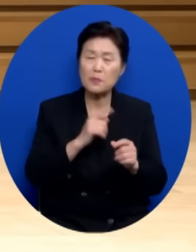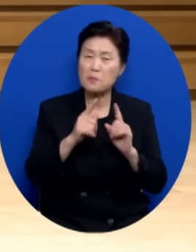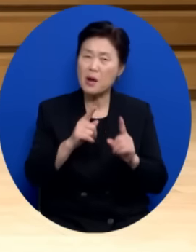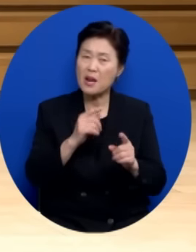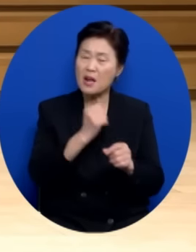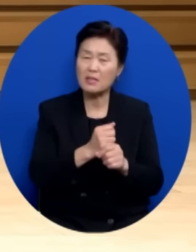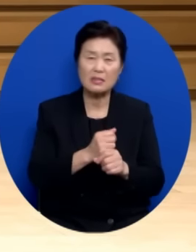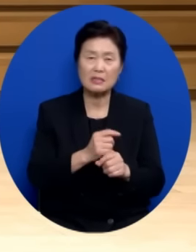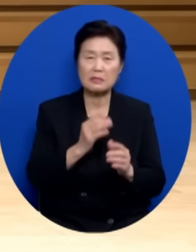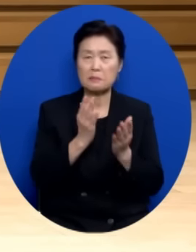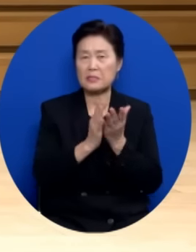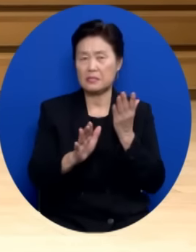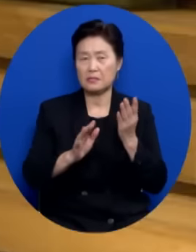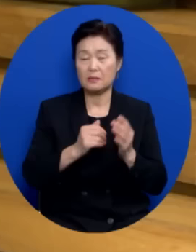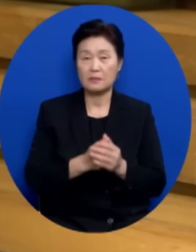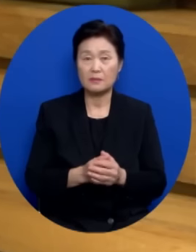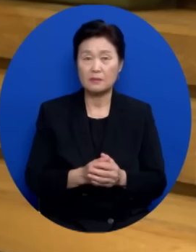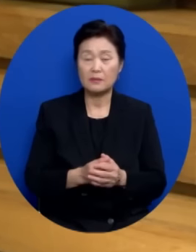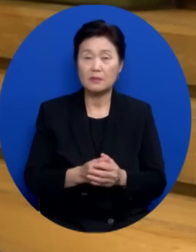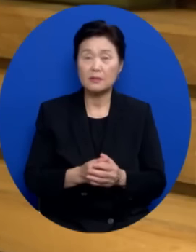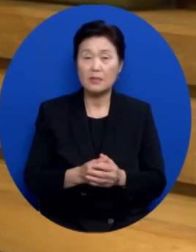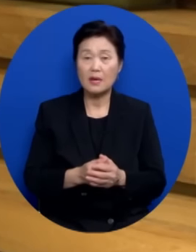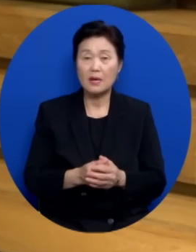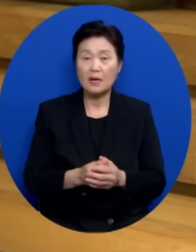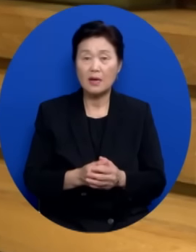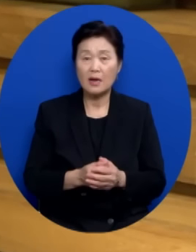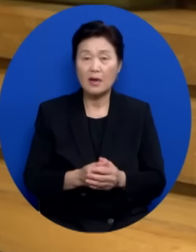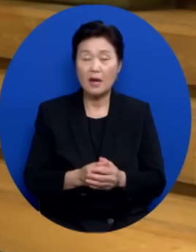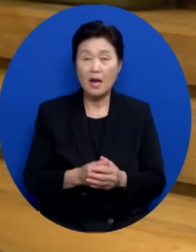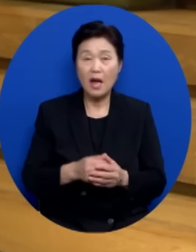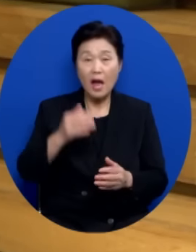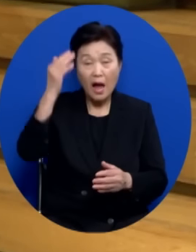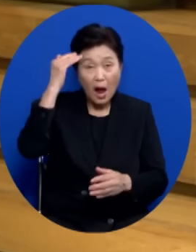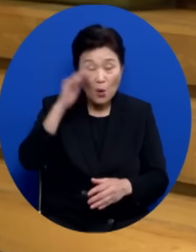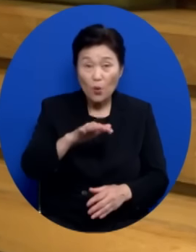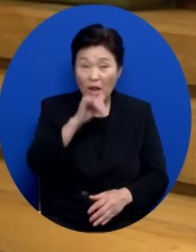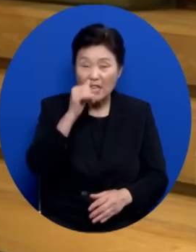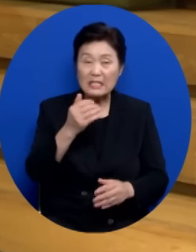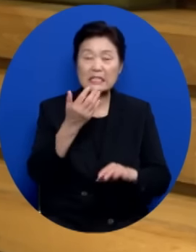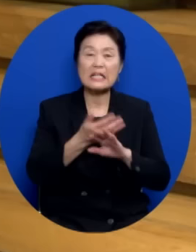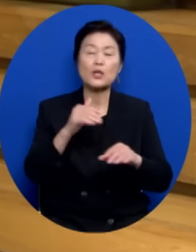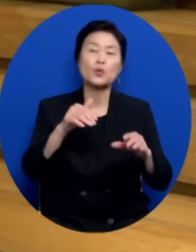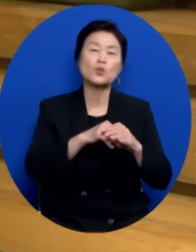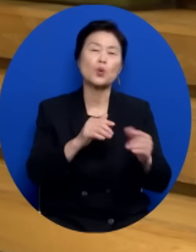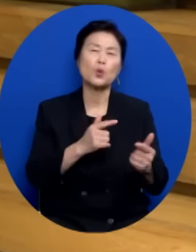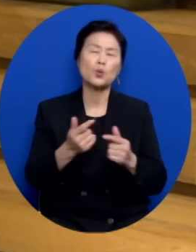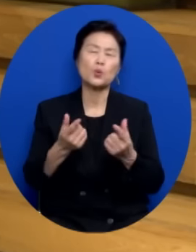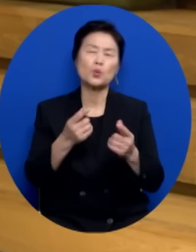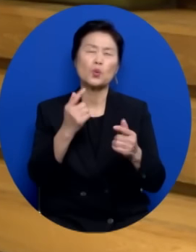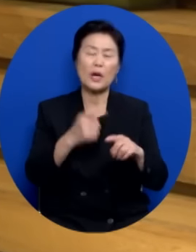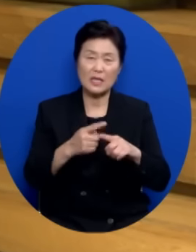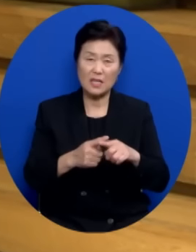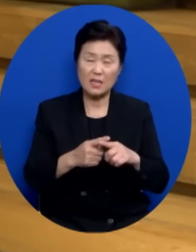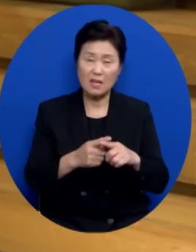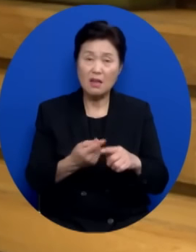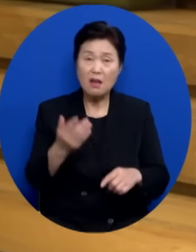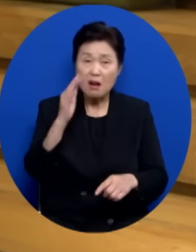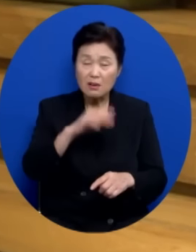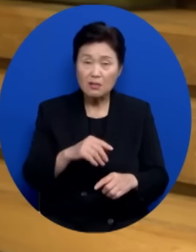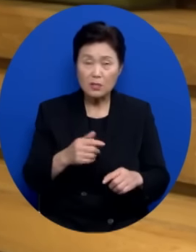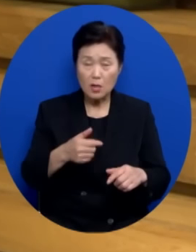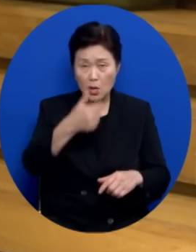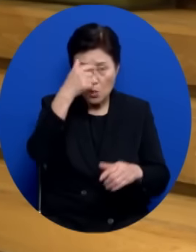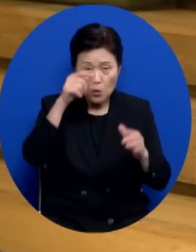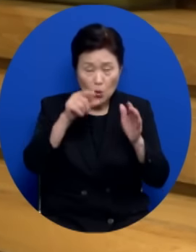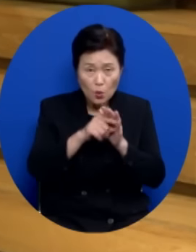않고, 사람이 우리나라 다른 종교들도 마찬가지입니다. 그런데 기독교만 유독 공격을